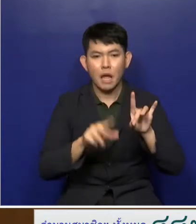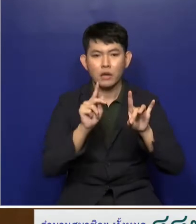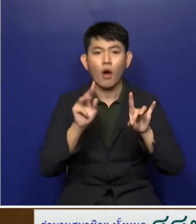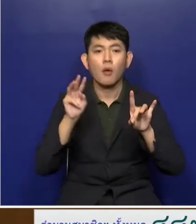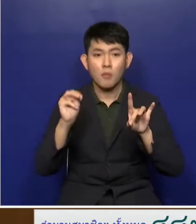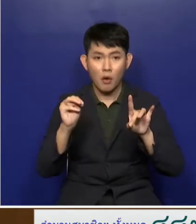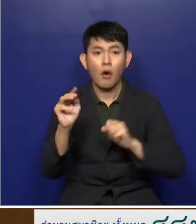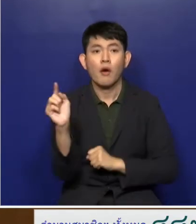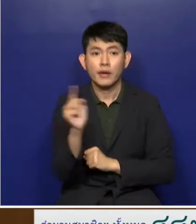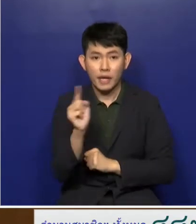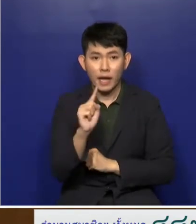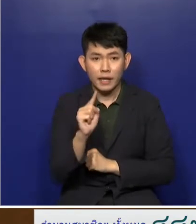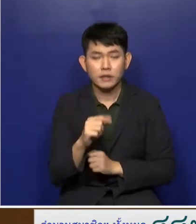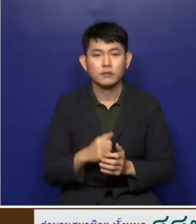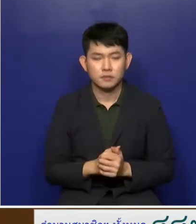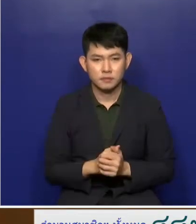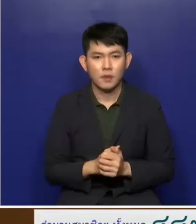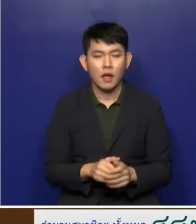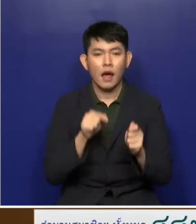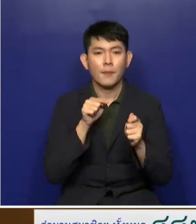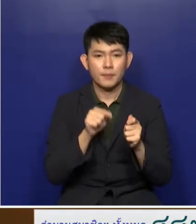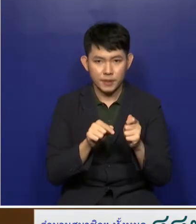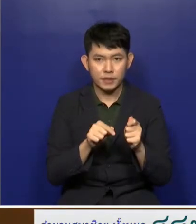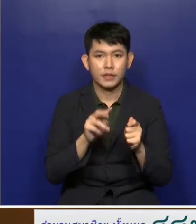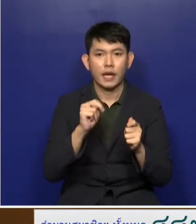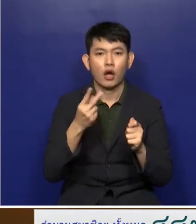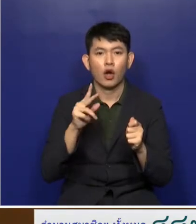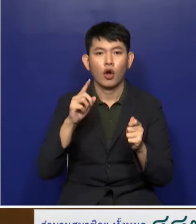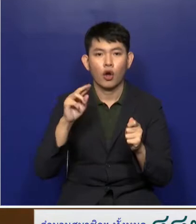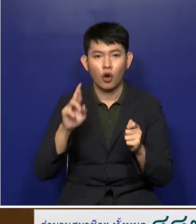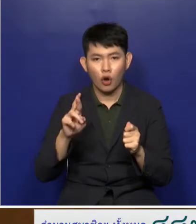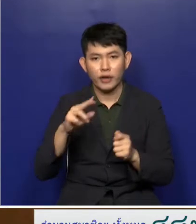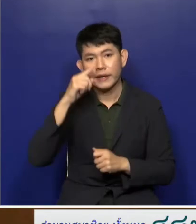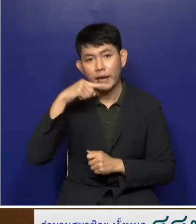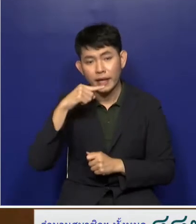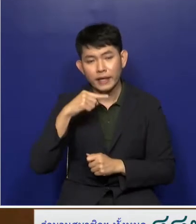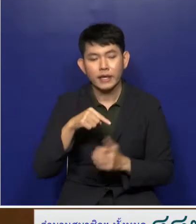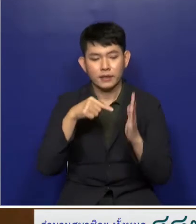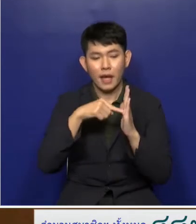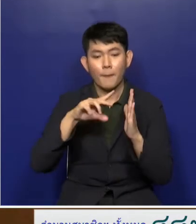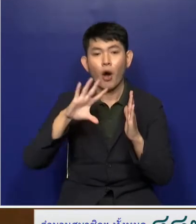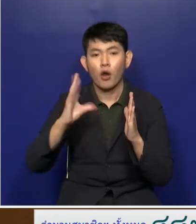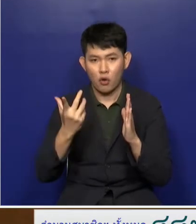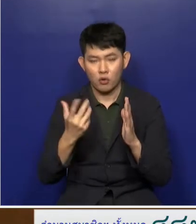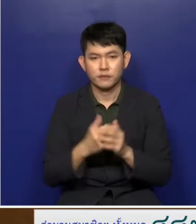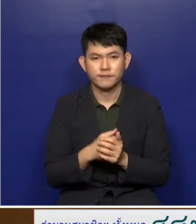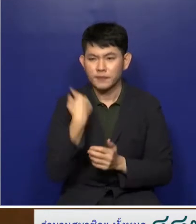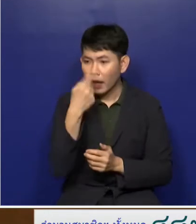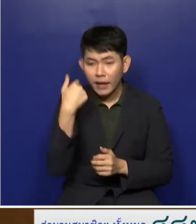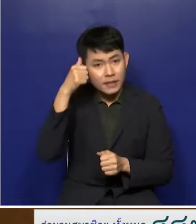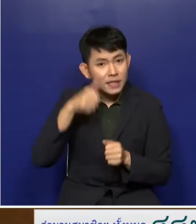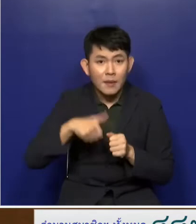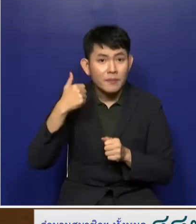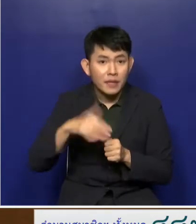านห้วยทรายเหนือตำบลห้วยเฮียอำเภอนครไทยจังหวัดพิษณุโลกครับท่านประธานฮะถ้าท่านจำไม่ได้หรือใครที่จำไม่ได้น